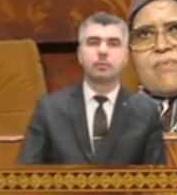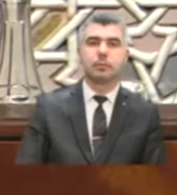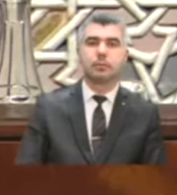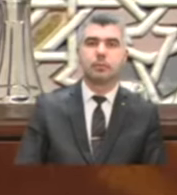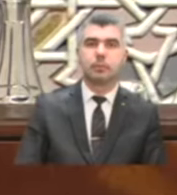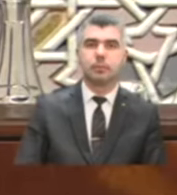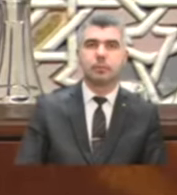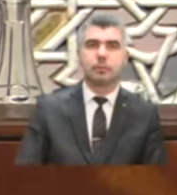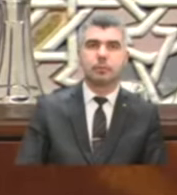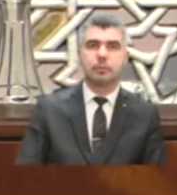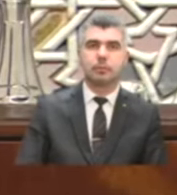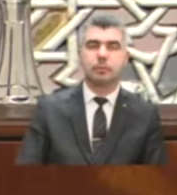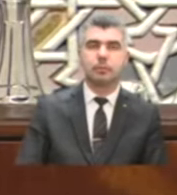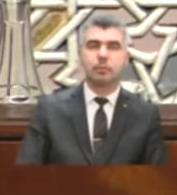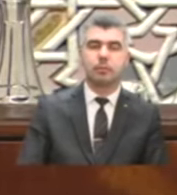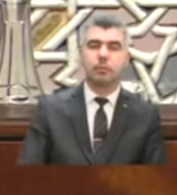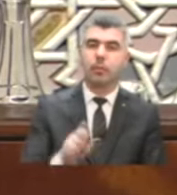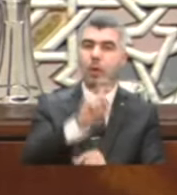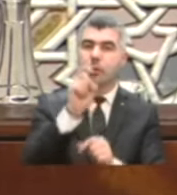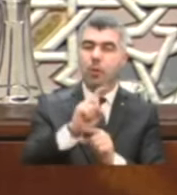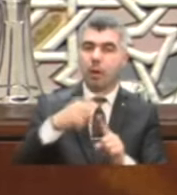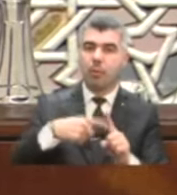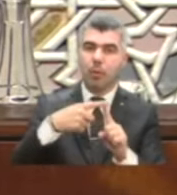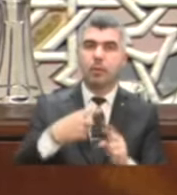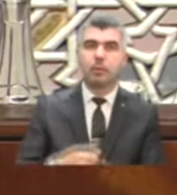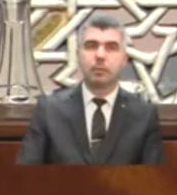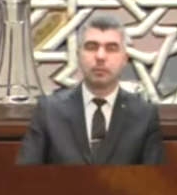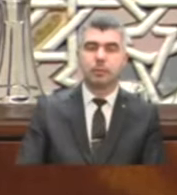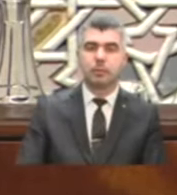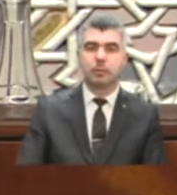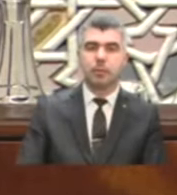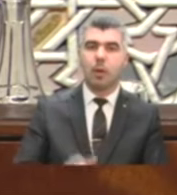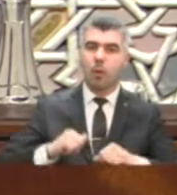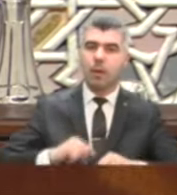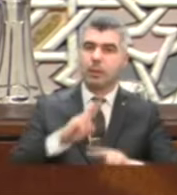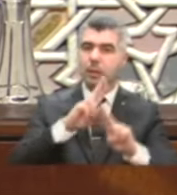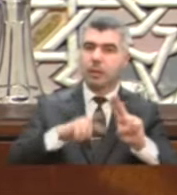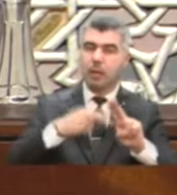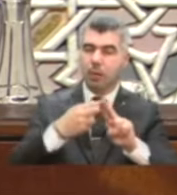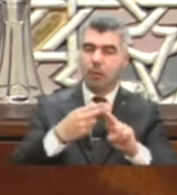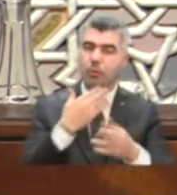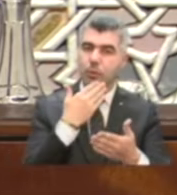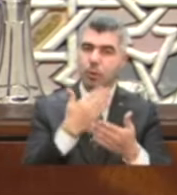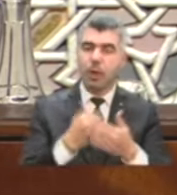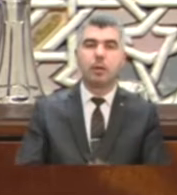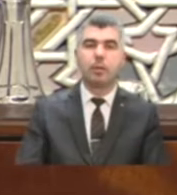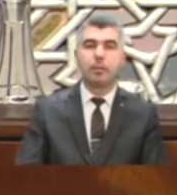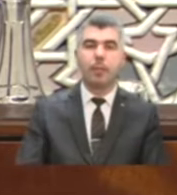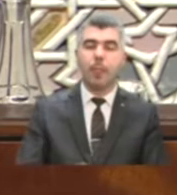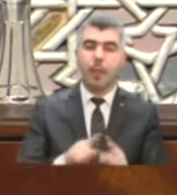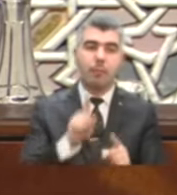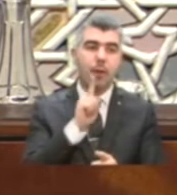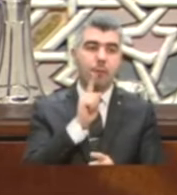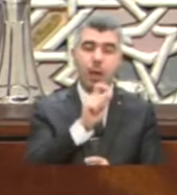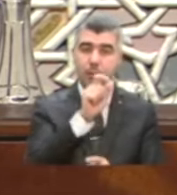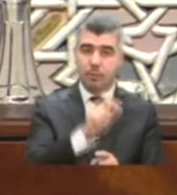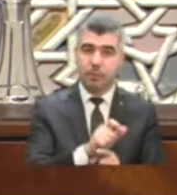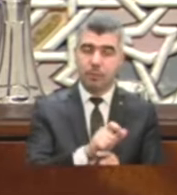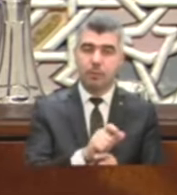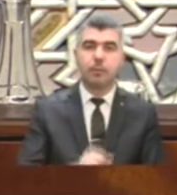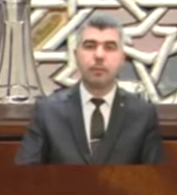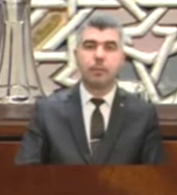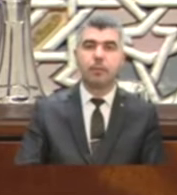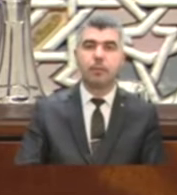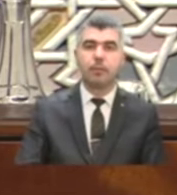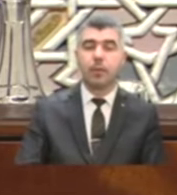شكرا سيدة الوزيرة. كاين شي تعقيب إضافي؟ تفضلي سيدة الوزيرة. شكرا سيد الرئيس. السيدة النائبة المحترمة، كنأكد